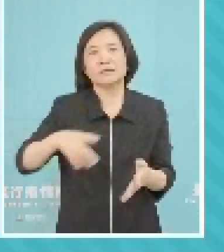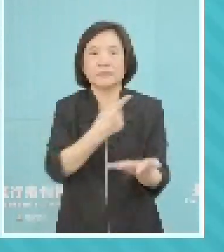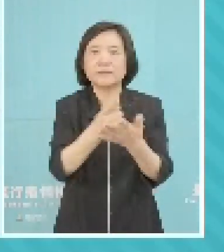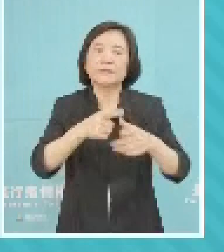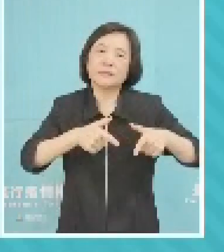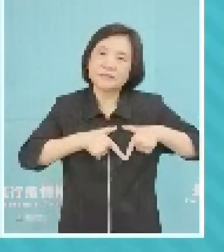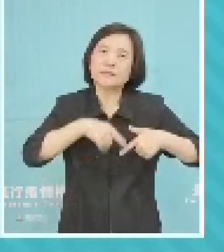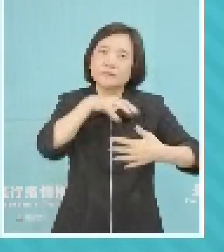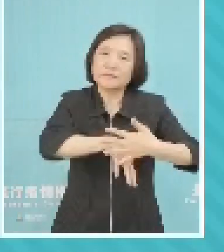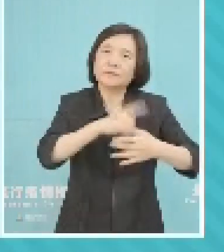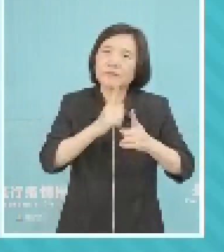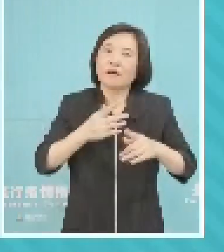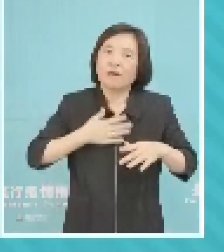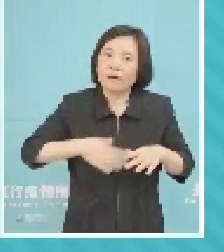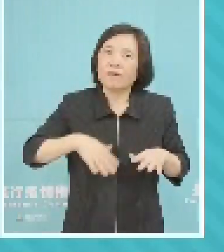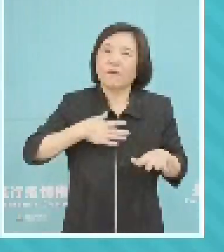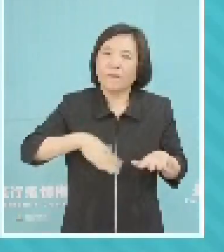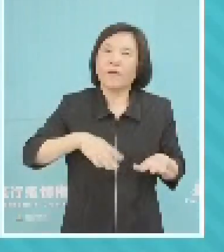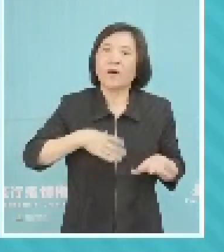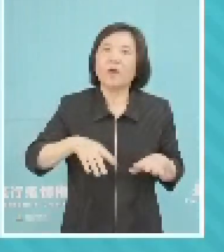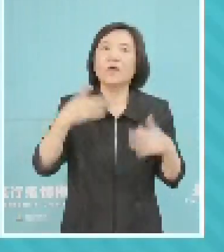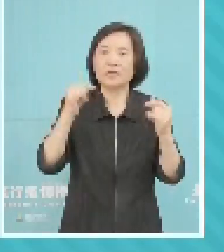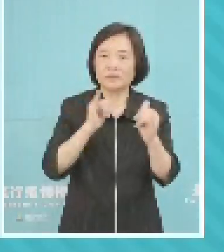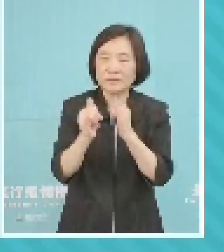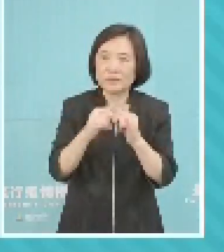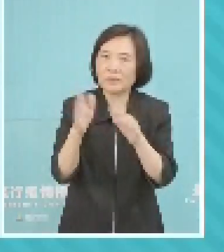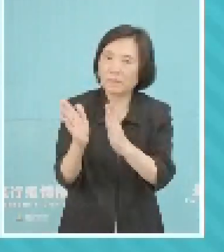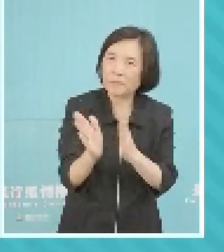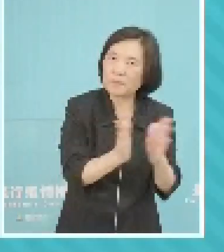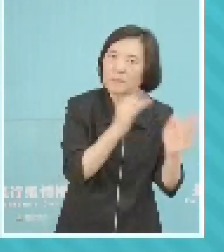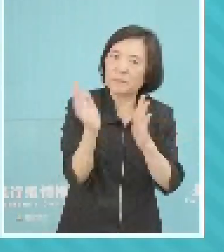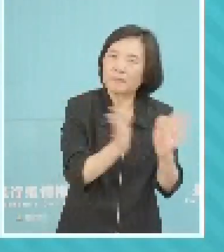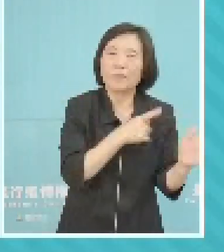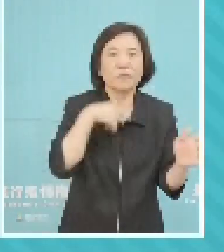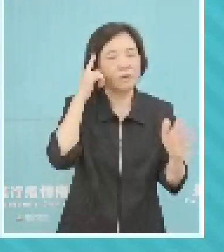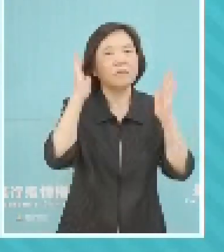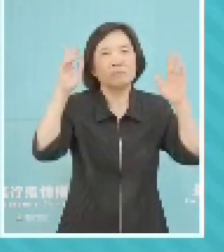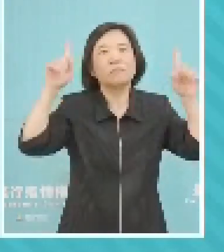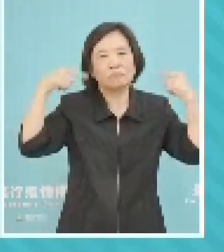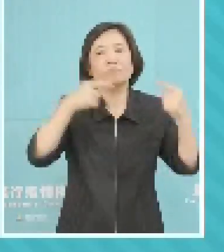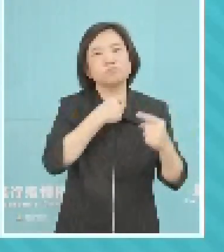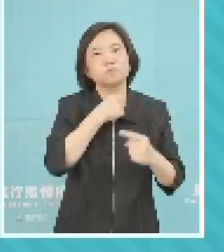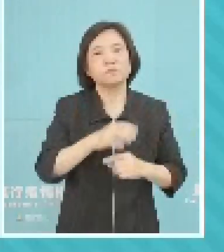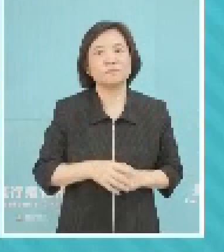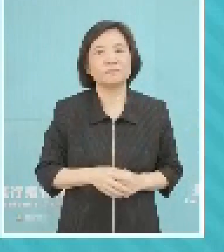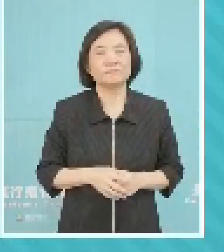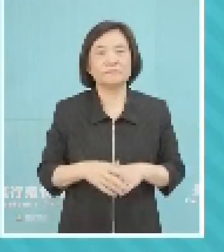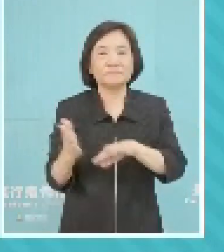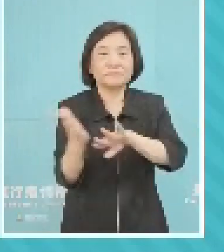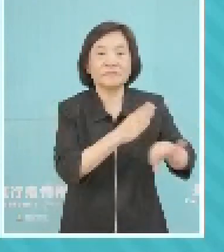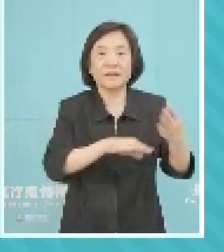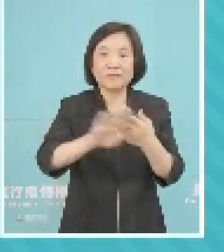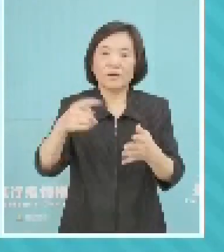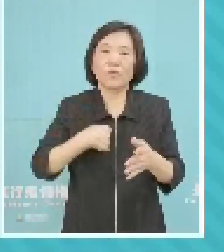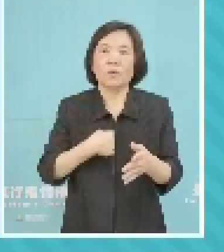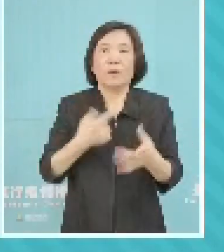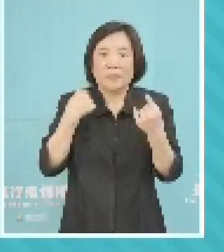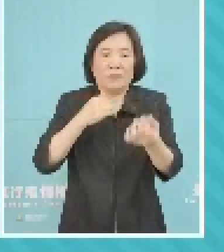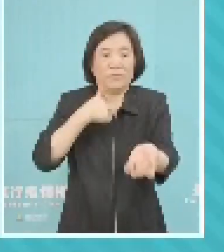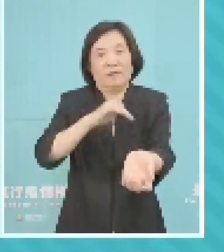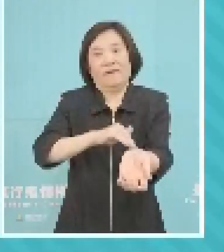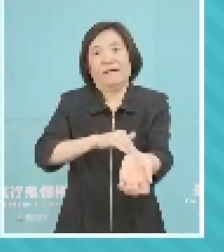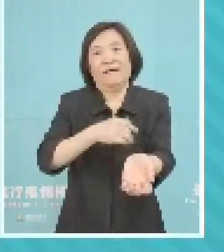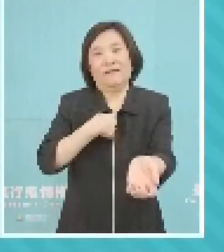市民的这种社会的运作比较正常了，这是我的态度了。所以，那当然，另外一方面，我们是医疗专业嘛，所